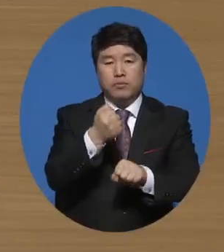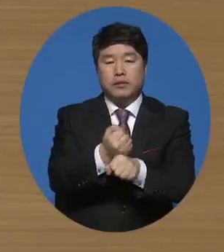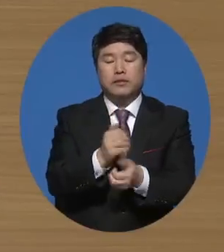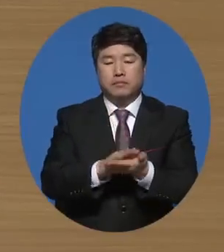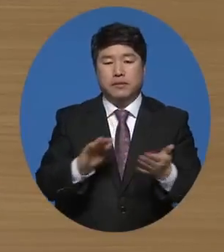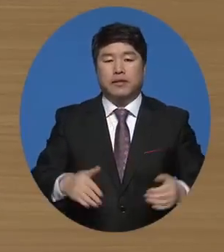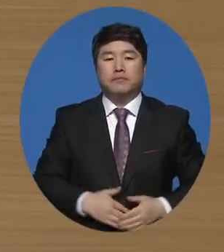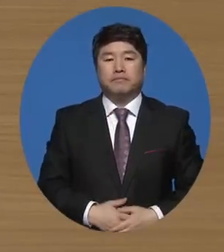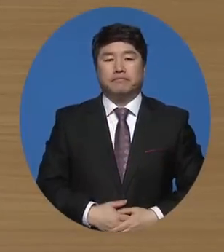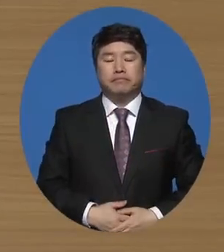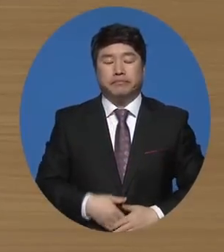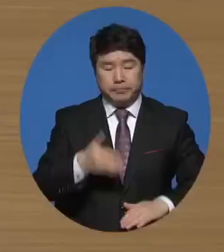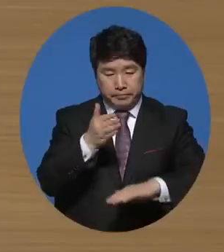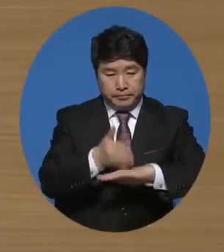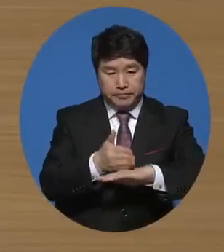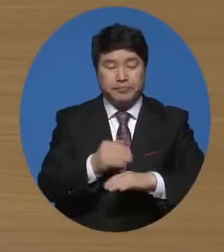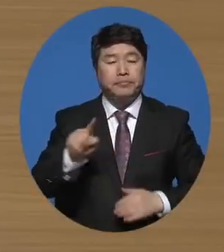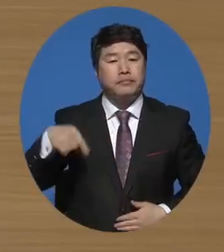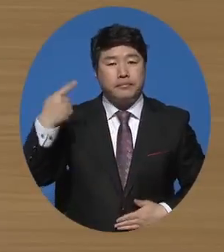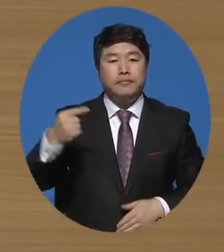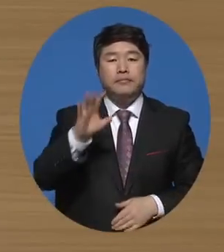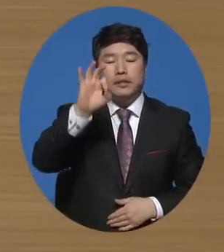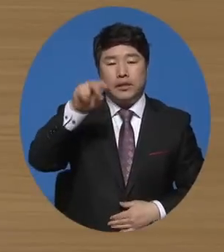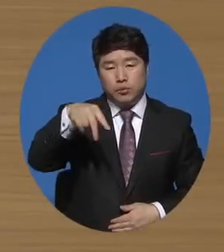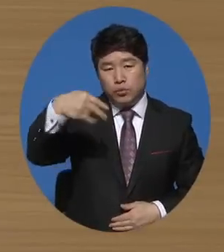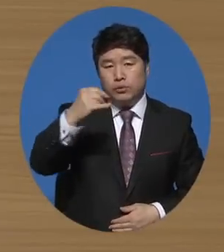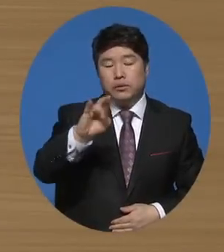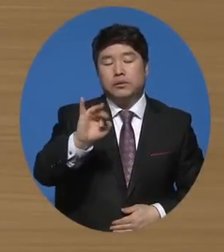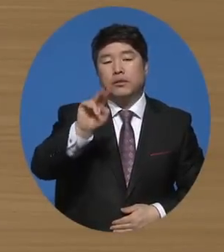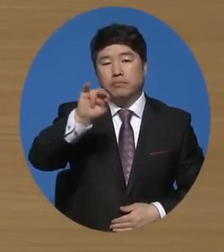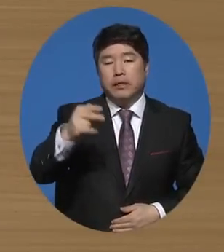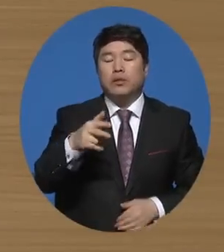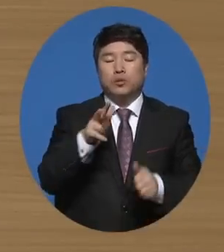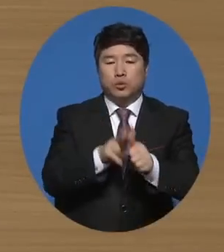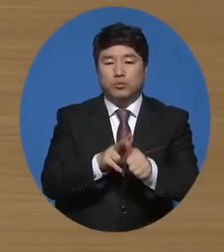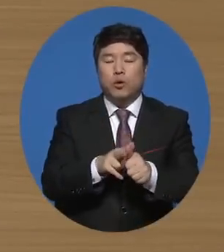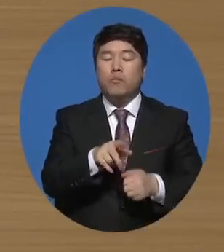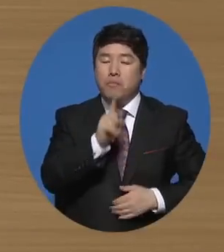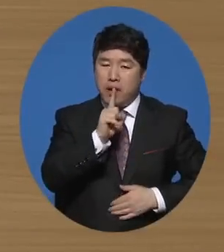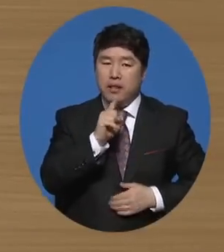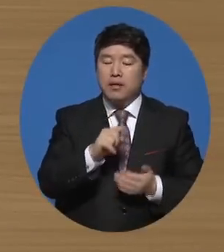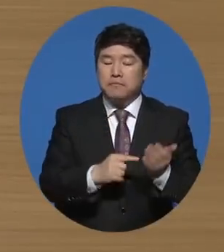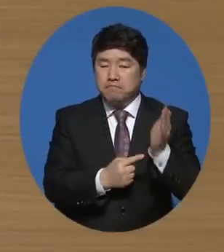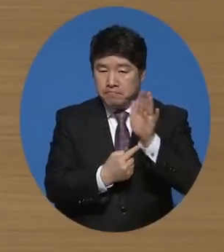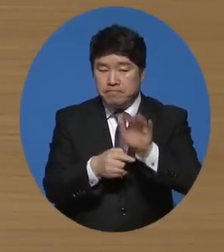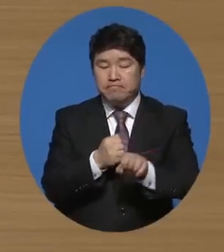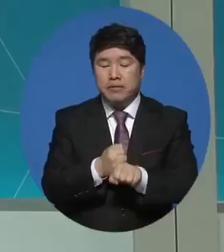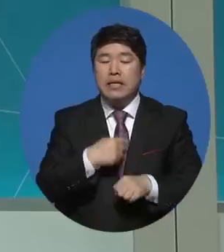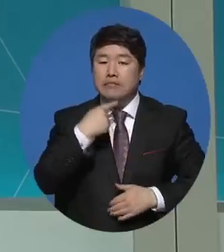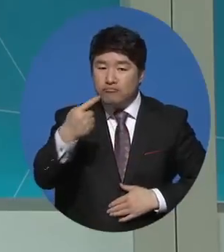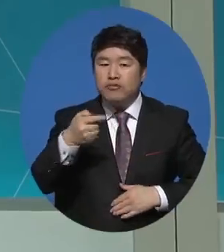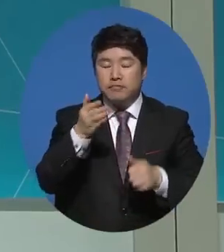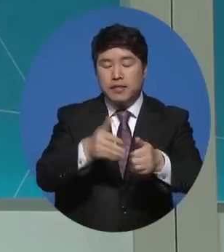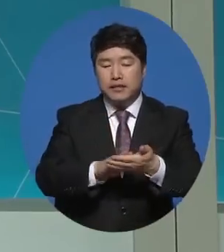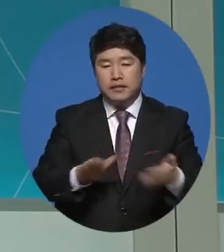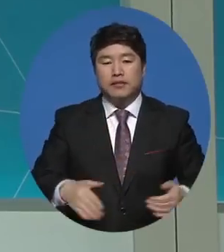성공시키겠습니다네 감사합니다이어서 유승민 후보 모두 발언해 주시죠 역시 시간은 1분입니다